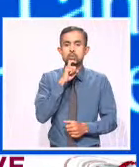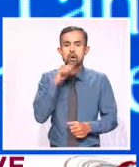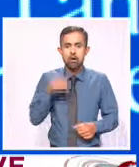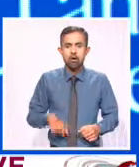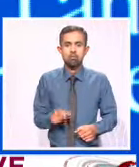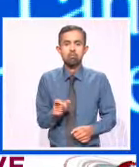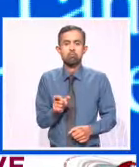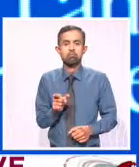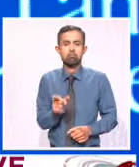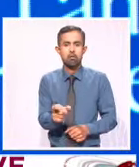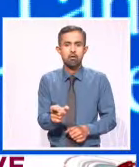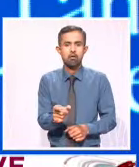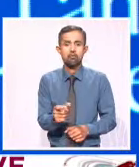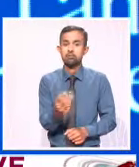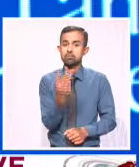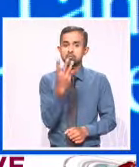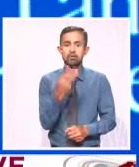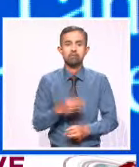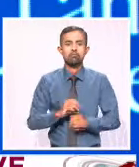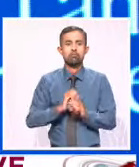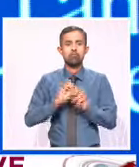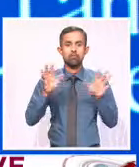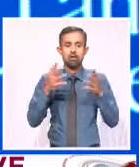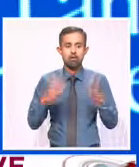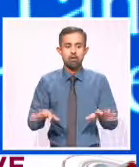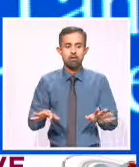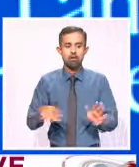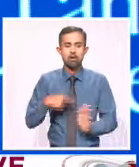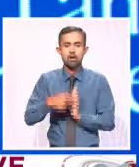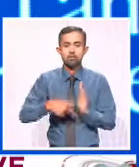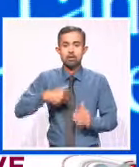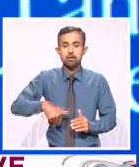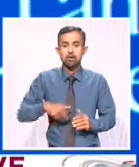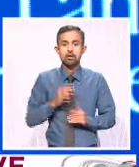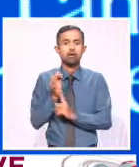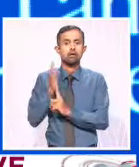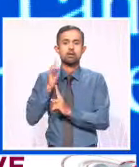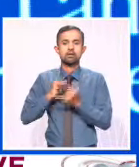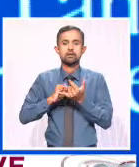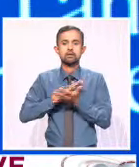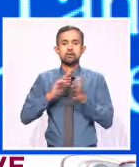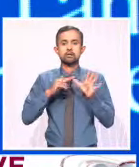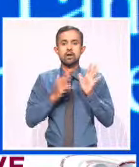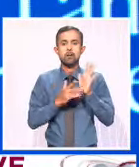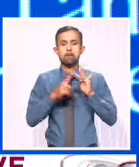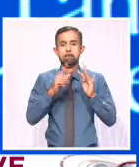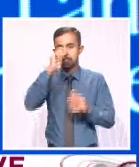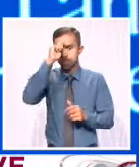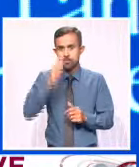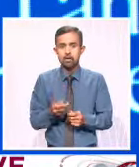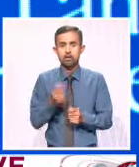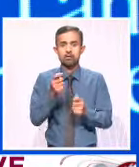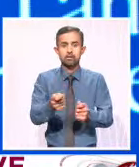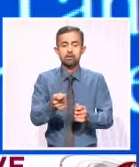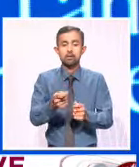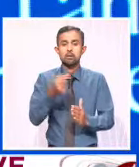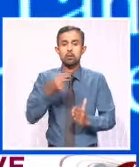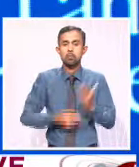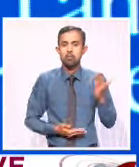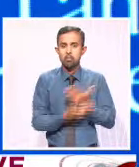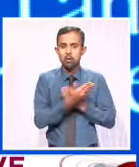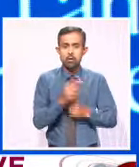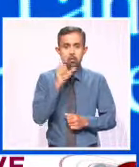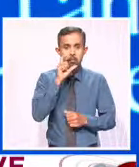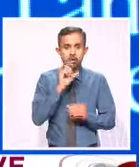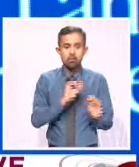අද අතුරු තහනම් නියෝග තුනක් නිකුත් කර තිබෙනවා. ඒ ශ්‍රී ලංකා ක්‍රිකට් ආයතනයේ සභාපති ශම්ය සිල්වා මහතා ඉදිරිපත් කළ රිට් පෙත්සමක්